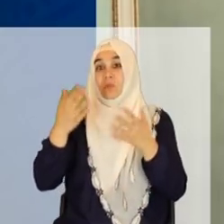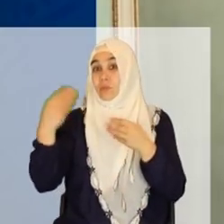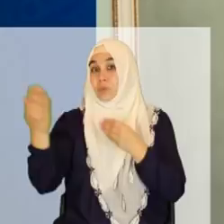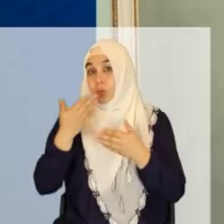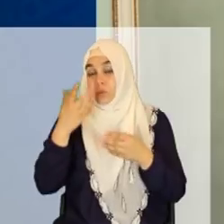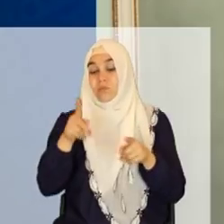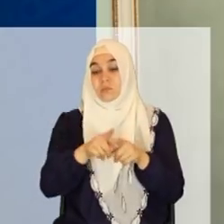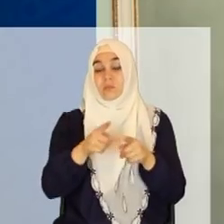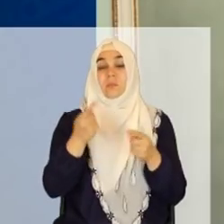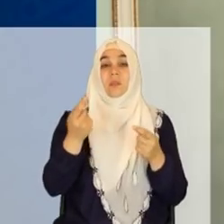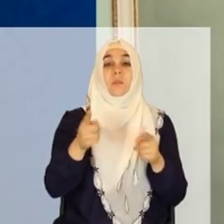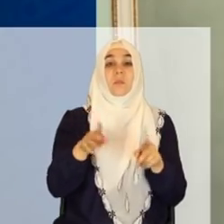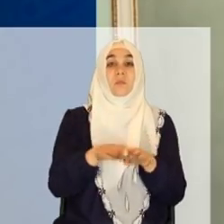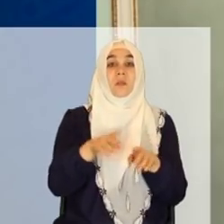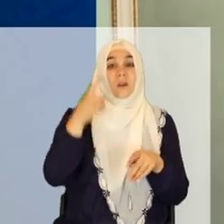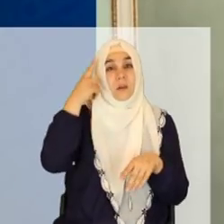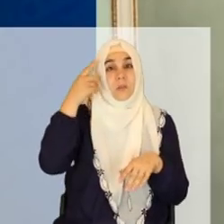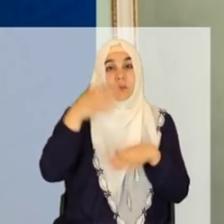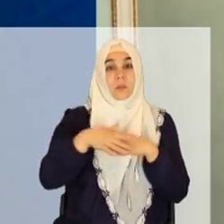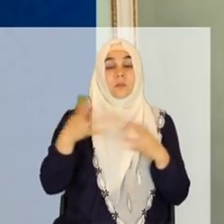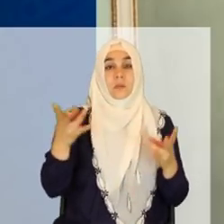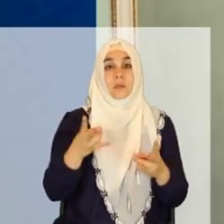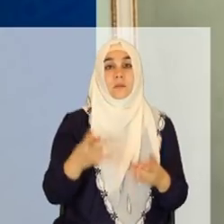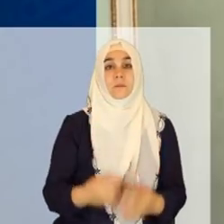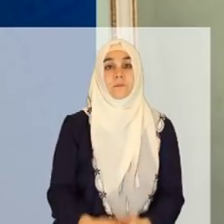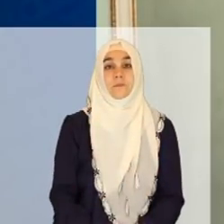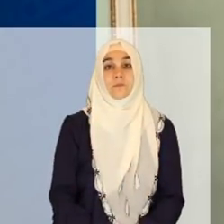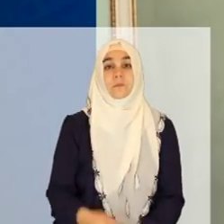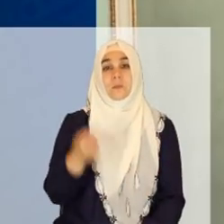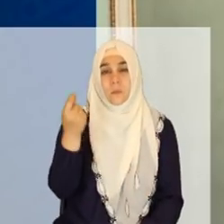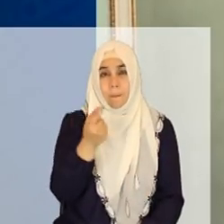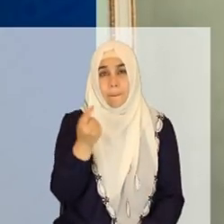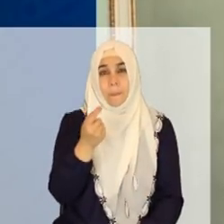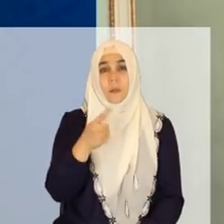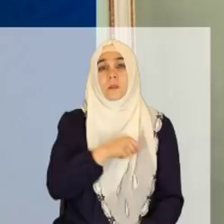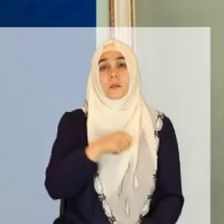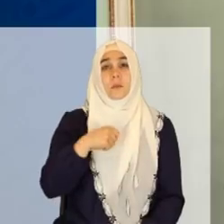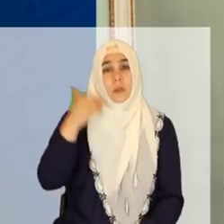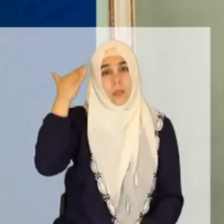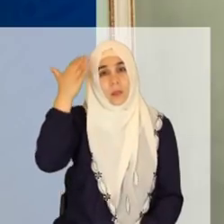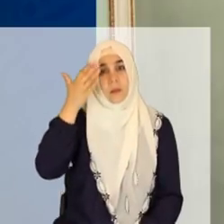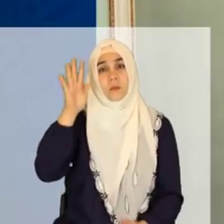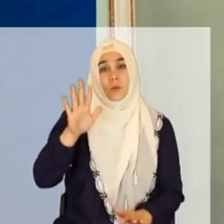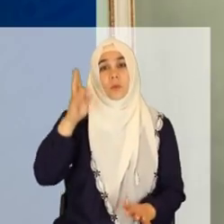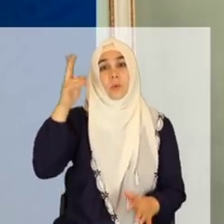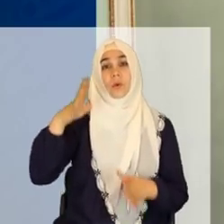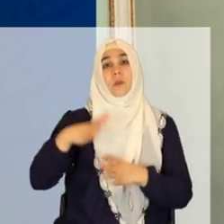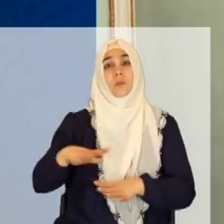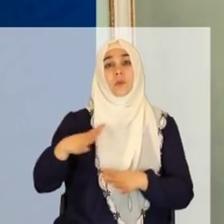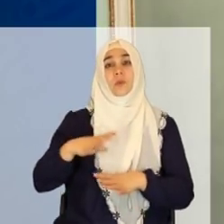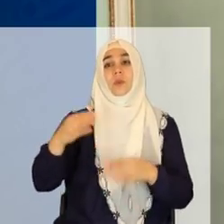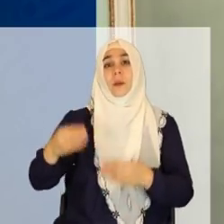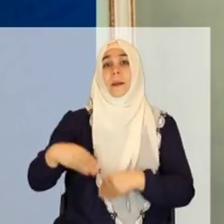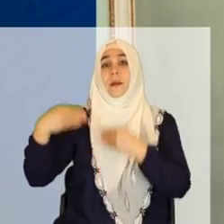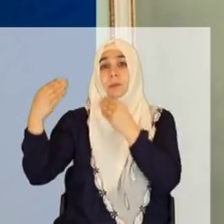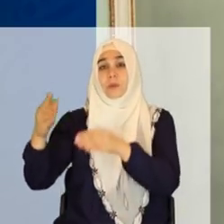bo'ladi. Buni dehqonlar yaxshi o'ylasin. Oz bo'lsa ham niyat bilan Allohga umidvor bo'lib